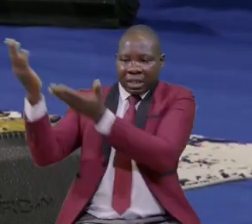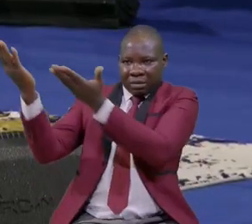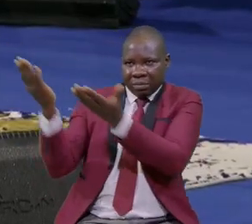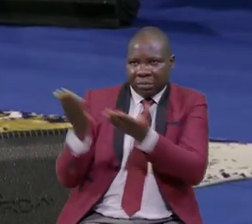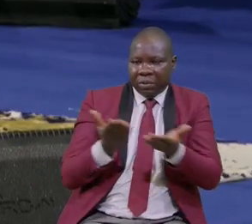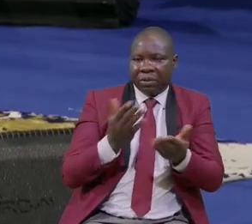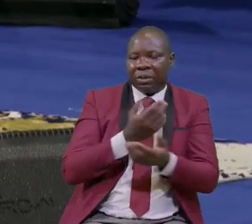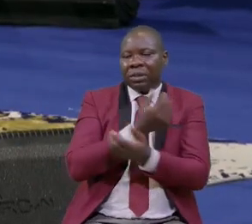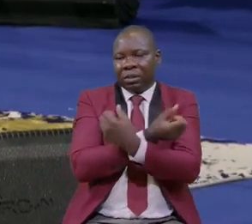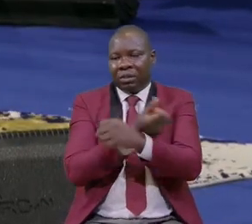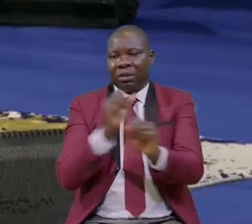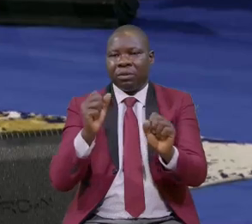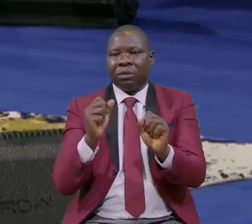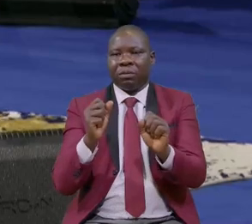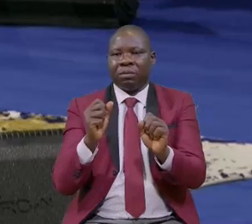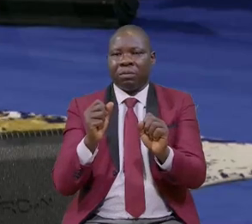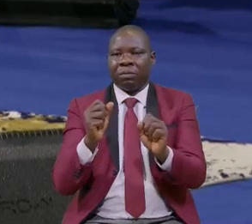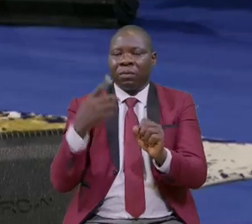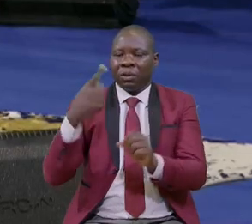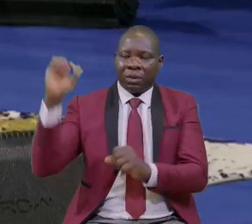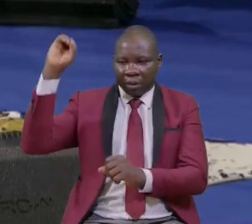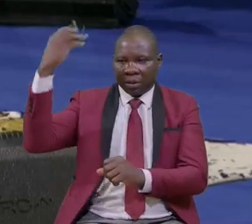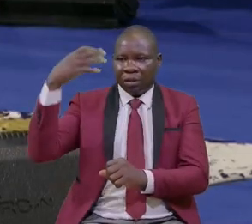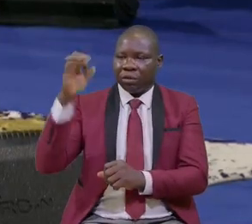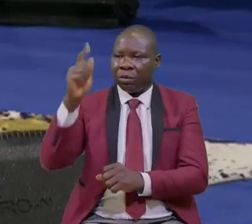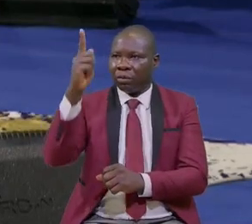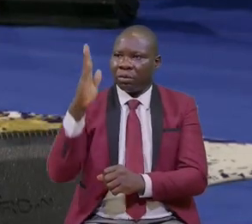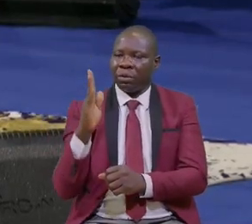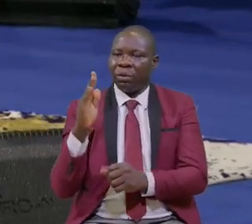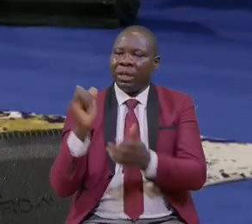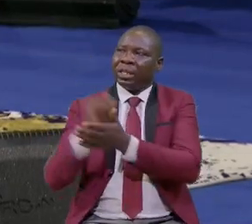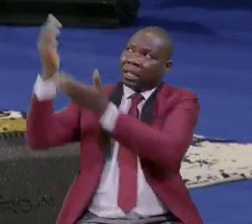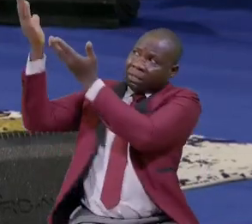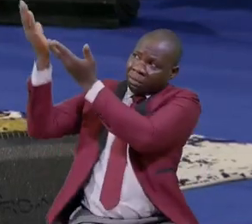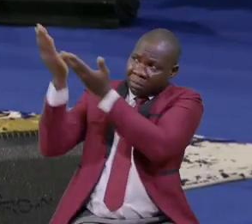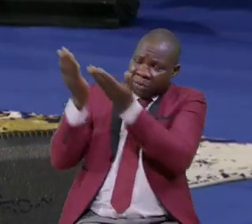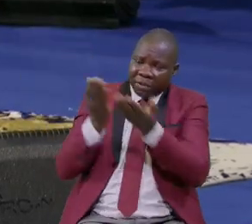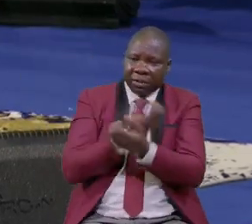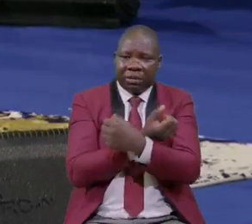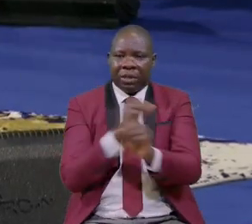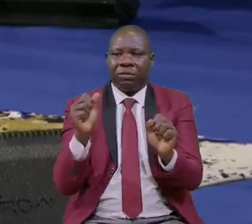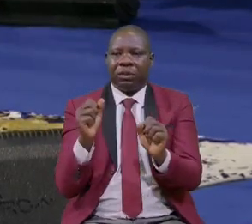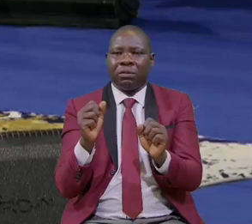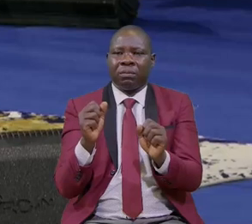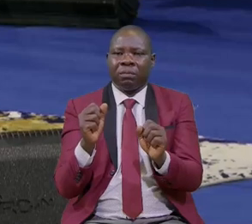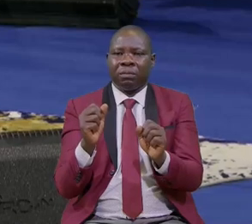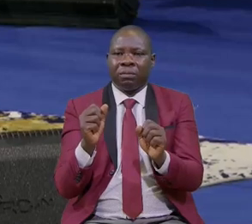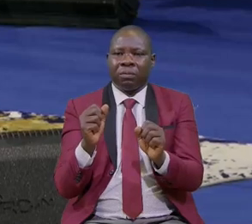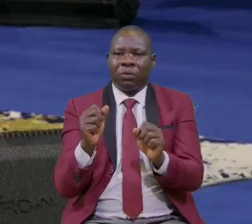de salut la grâce de Dieu source de